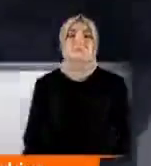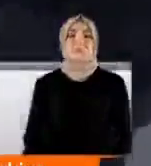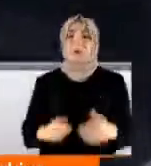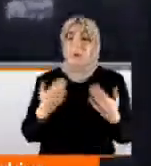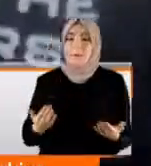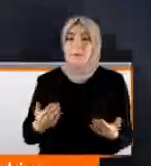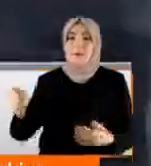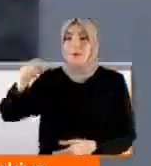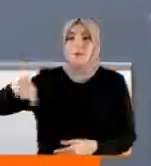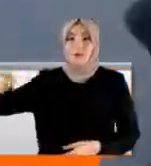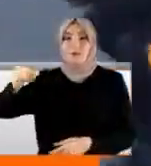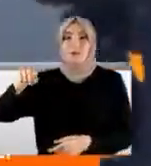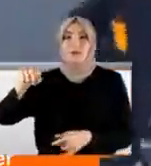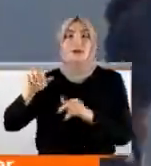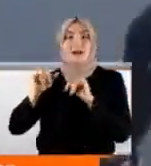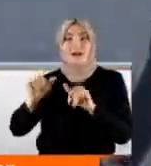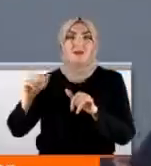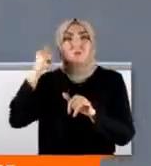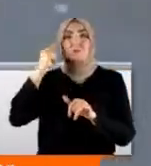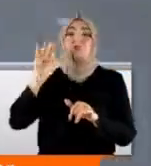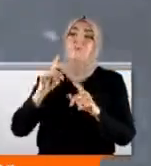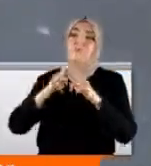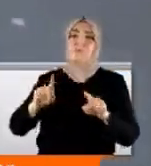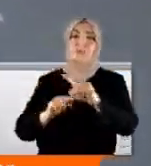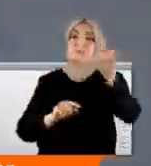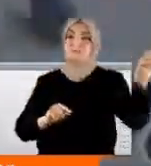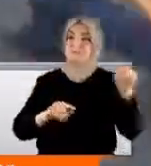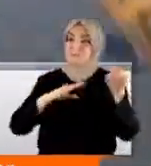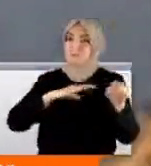Ancak onlarla aynı görüşte olmayanlar da vardı.